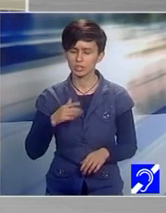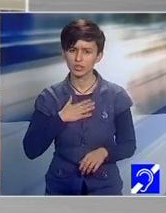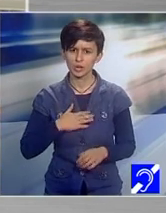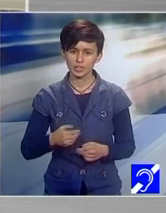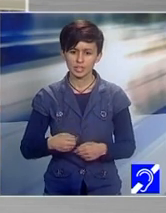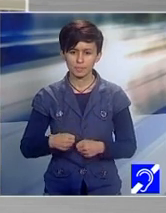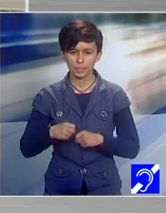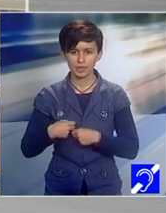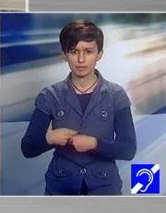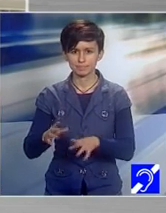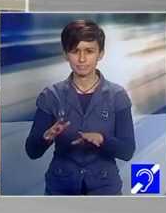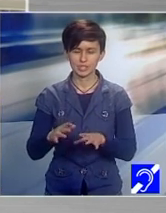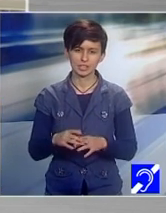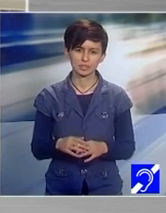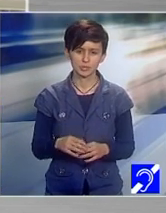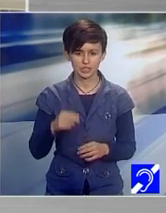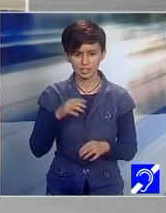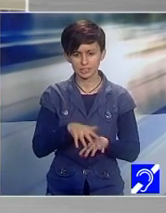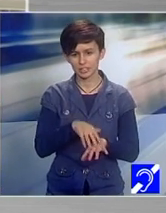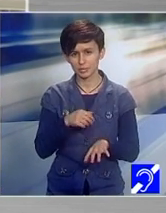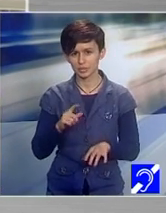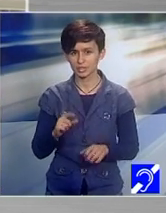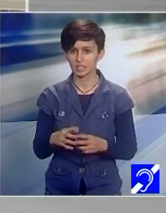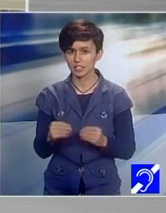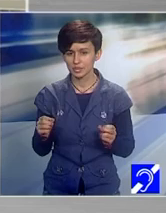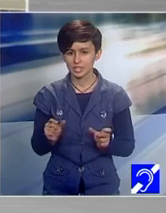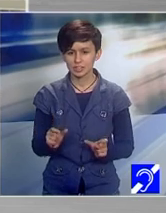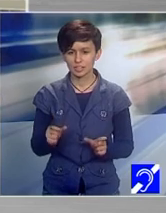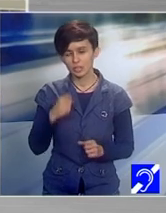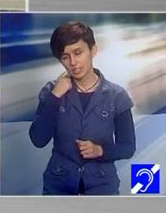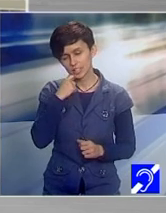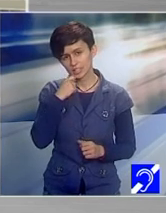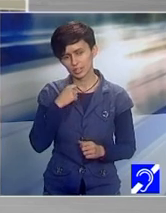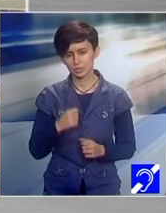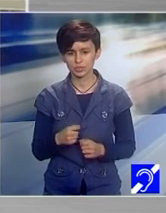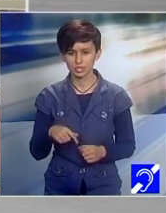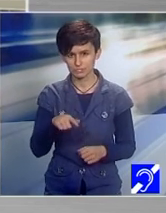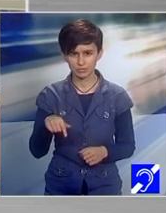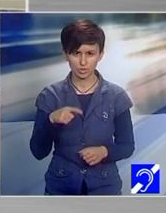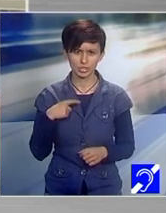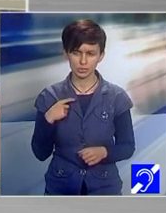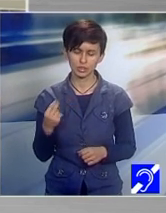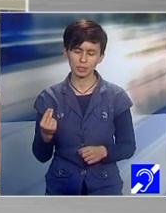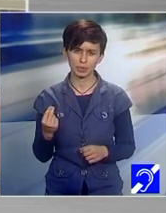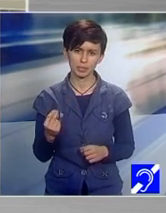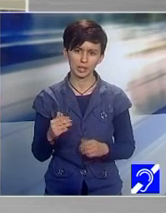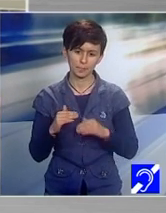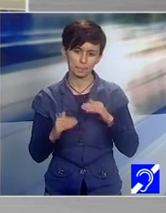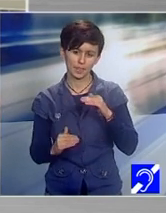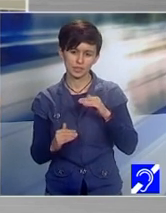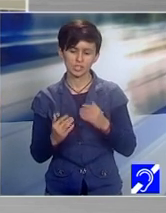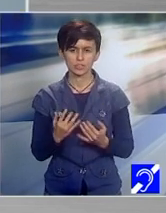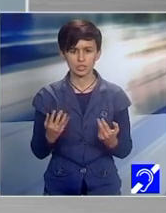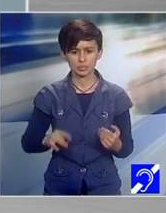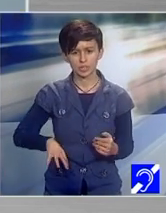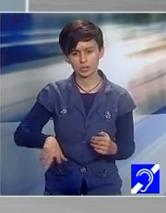Din acest punct de vedere, pot să spun că la nivelul județului Cluj stăm bine. Bine în sensul că am scăzut la numărul de furturi în primele 9